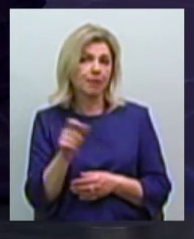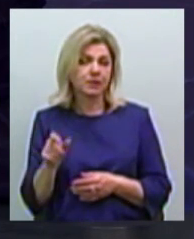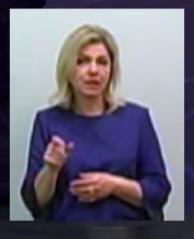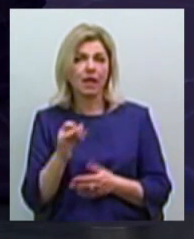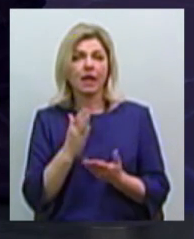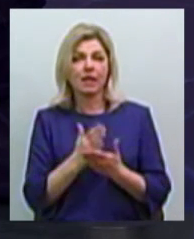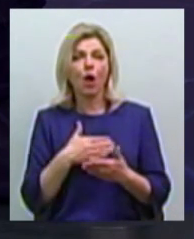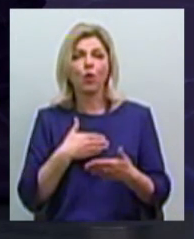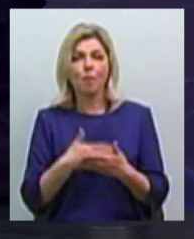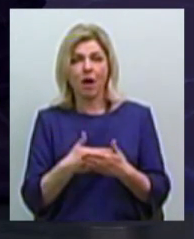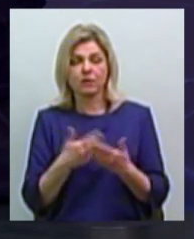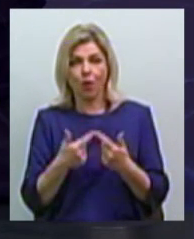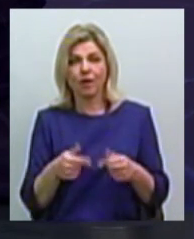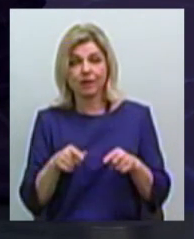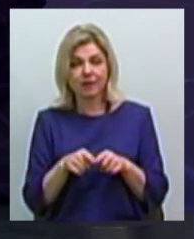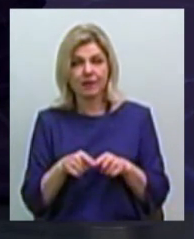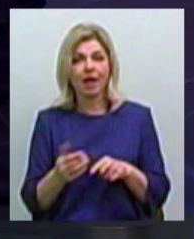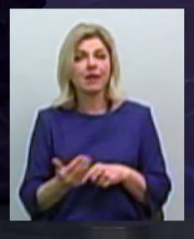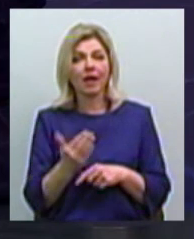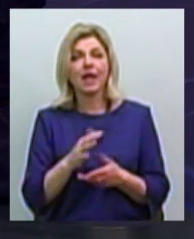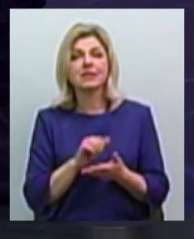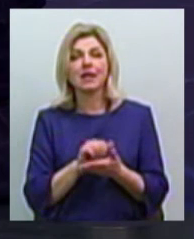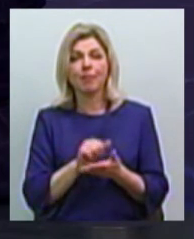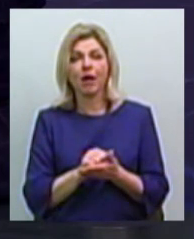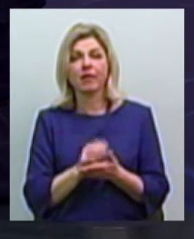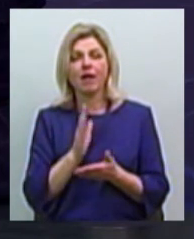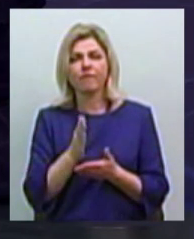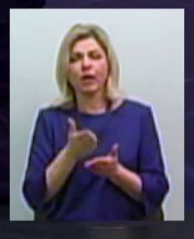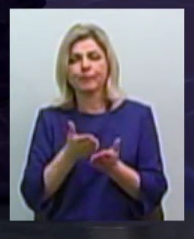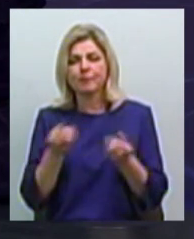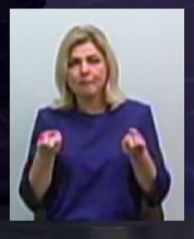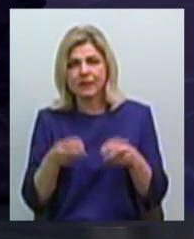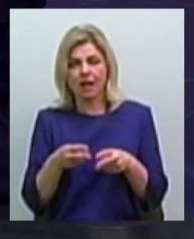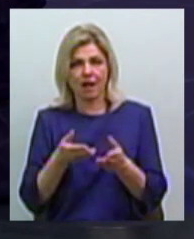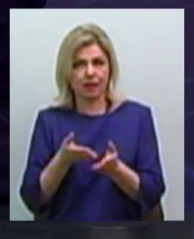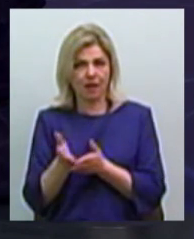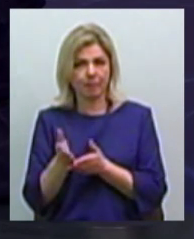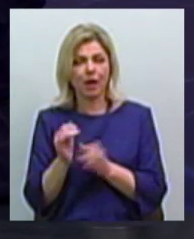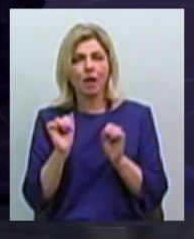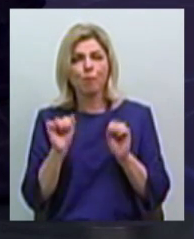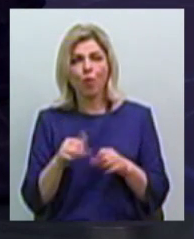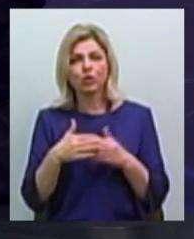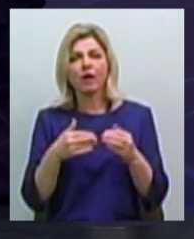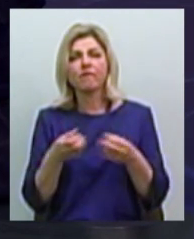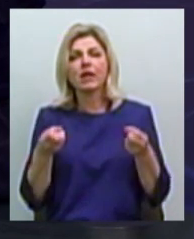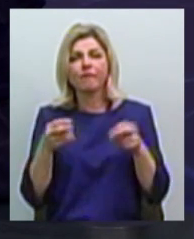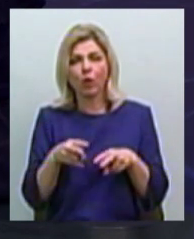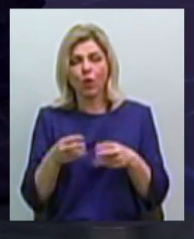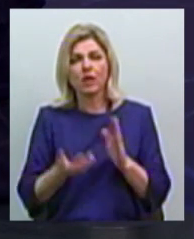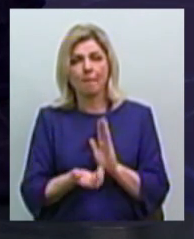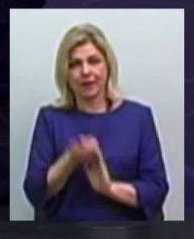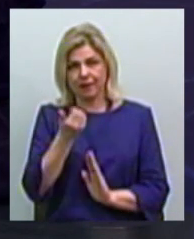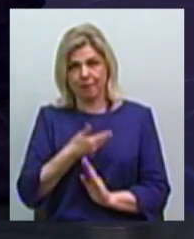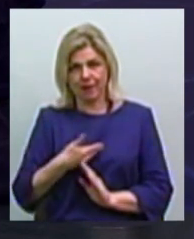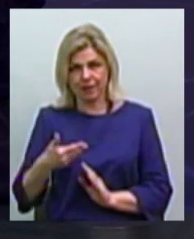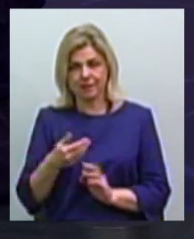громадські організації, які займаються вузькопрофільними напрямками і можуть кваліфіковано підтримати нас, як